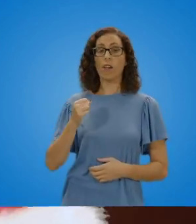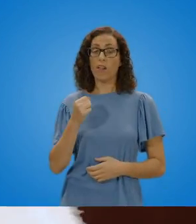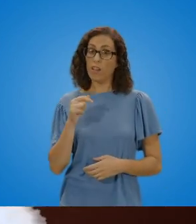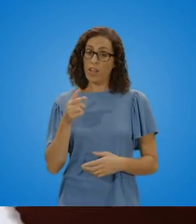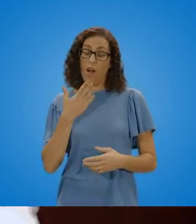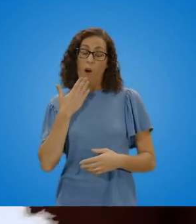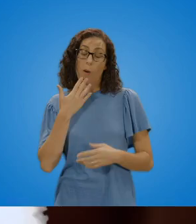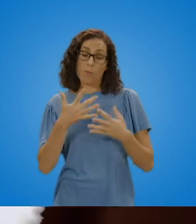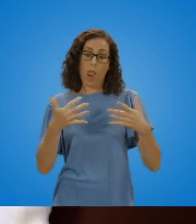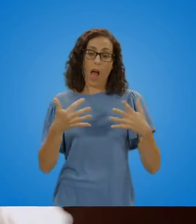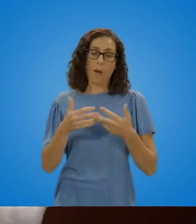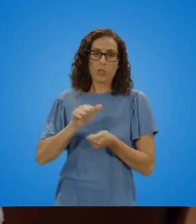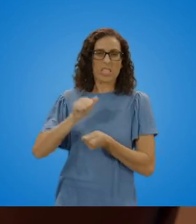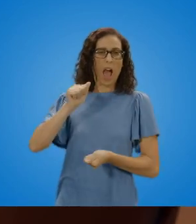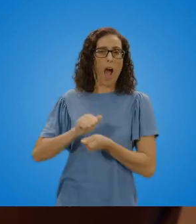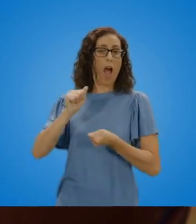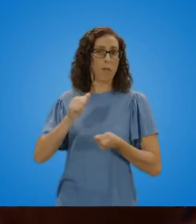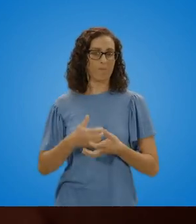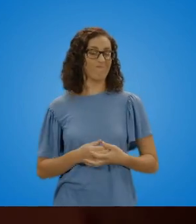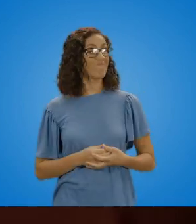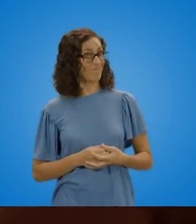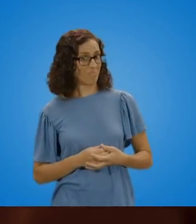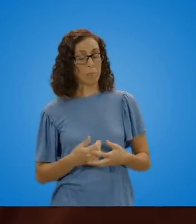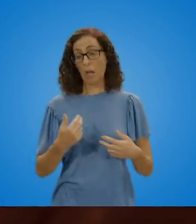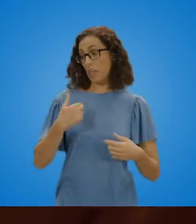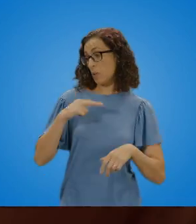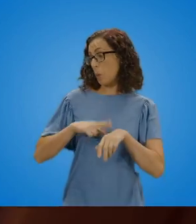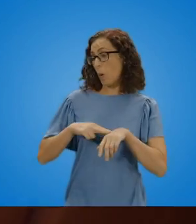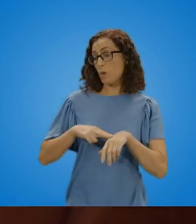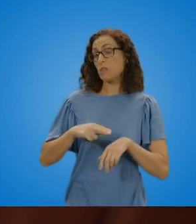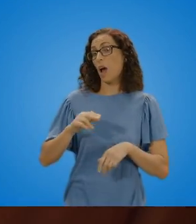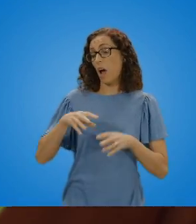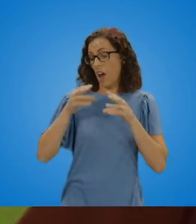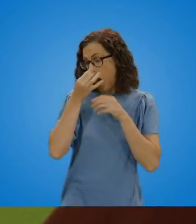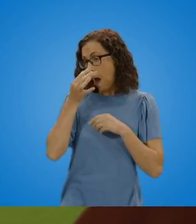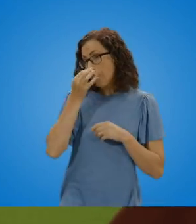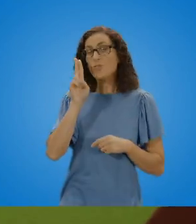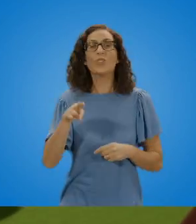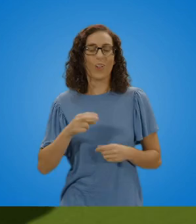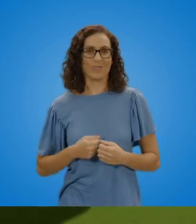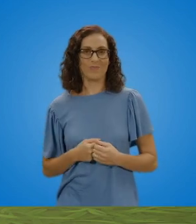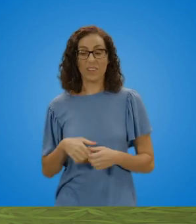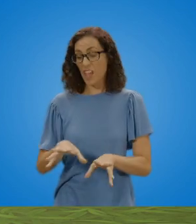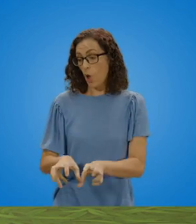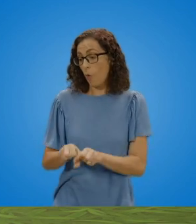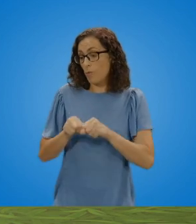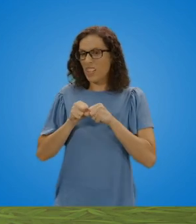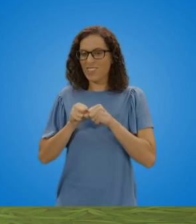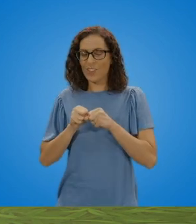Mela supereroj ta' qabaru jħobbu jilabu bis-slime. Mela anka jien nista' nħammeġ.